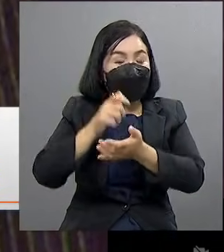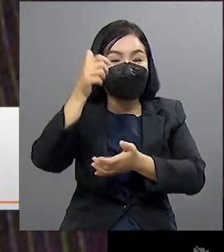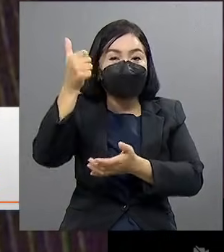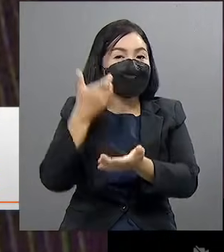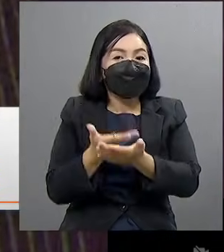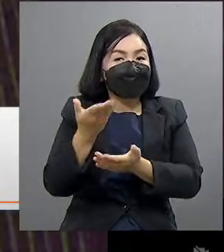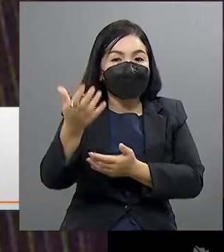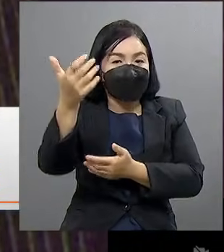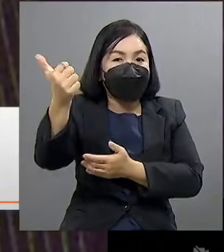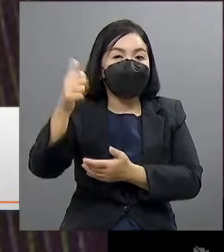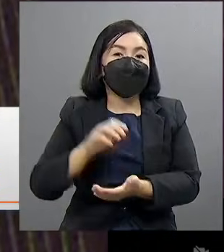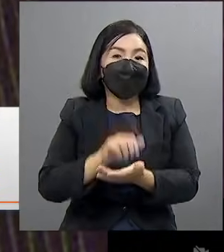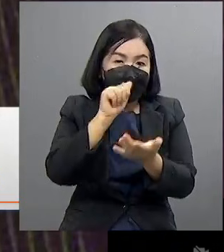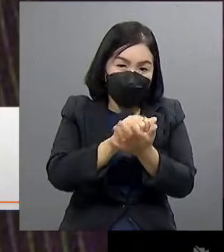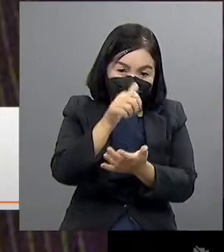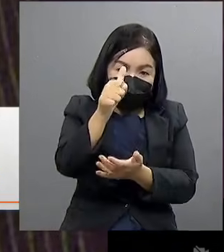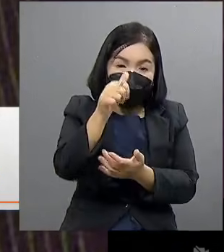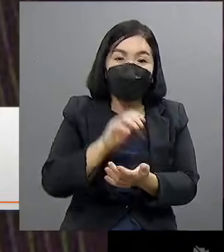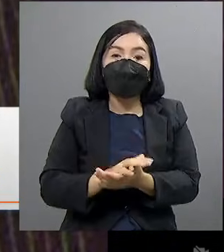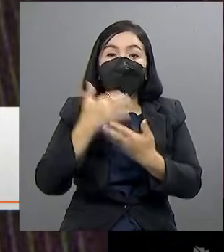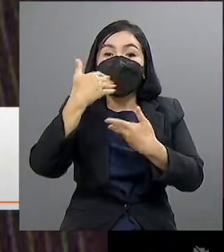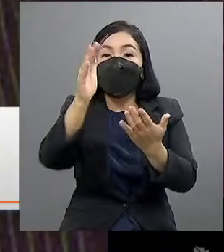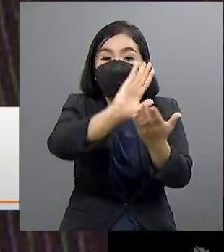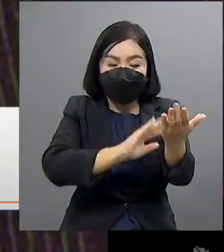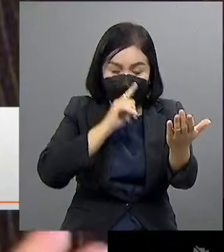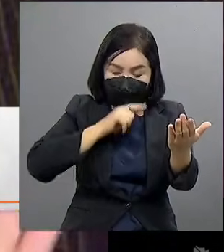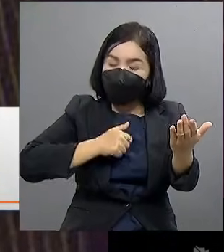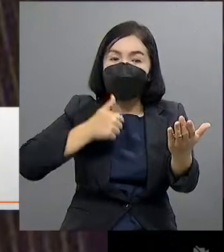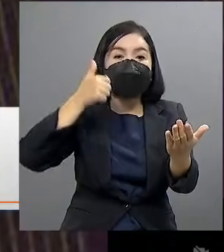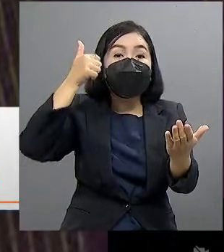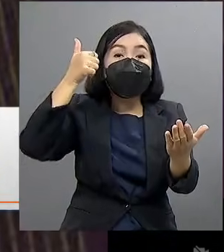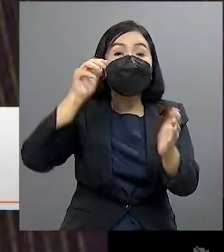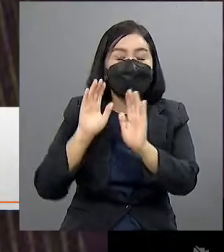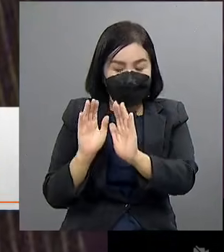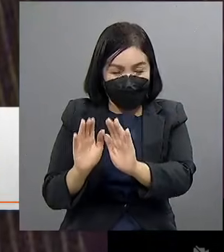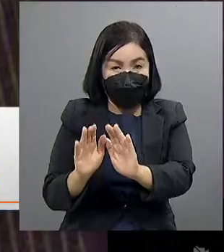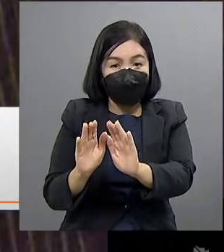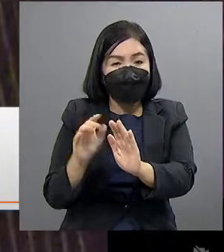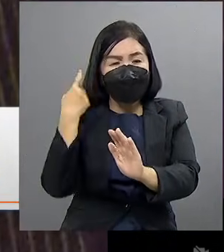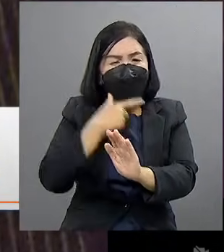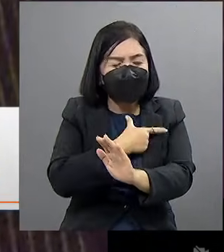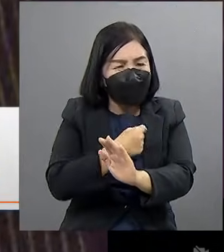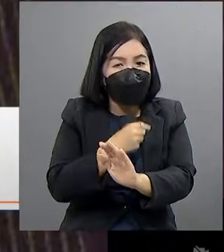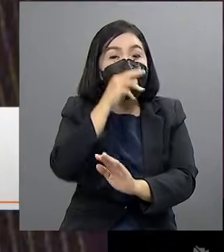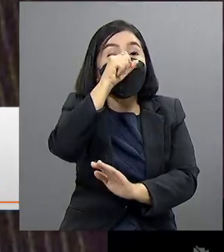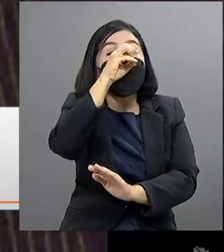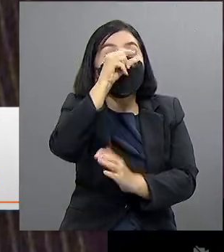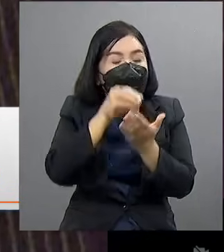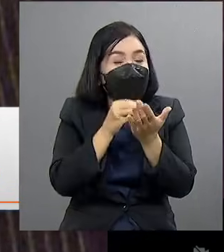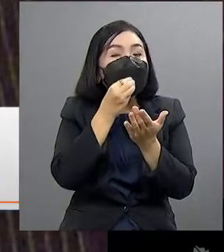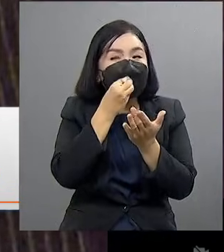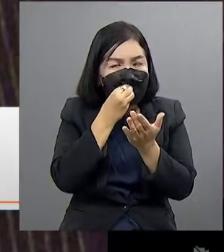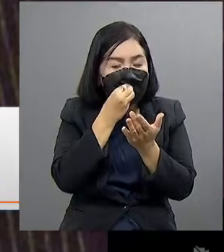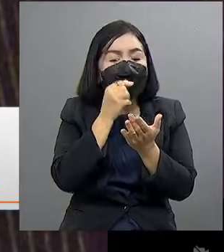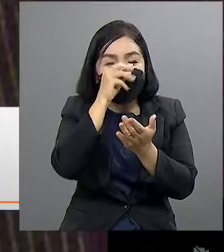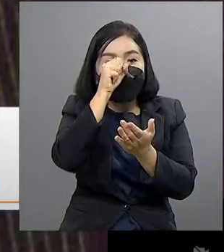ล้วก็สามารถส่งได้ทั่วประเทศนะคะยังไงก็ฝากคนที่ไม่ชอบทานบาจางเนี่ยได้ลองทานบาจางก็มีขนมหว